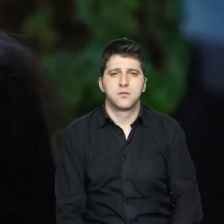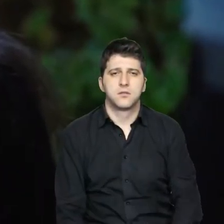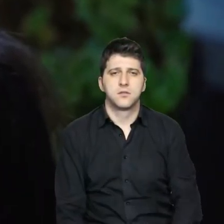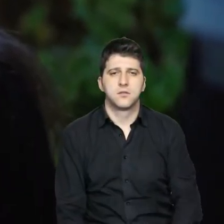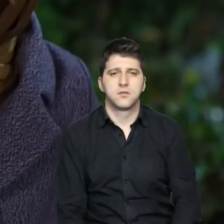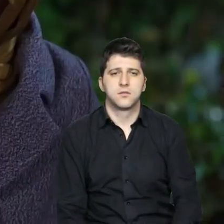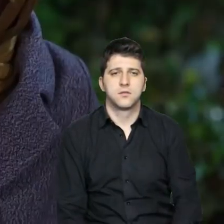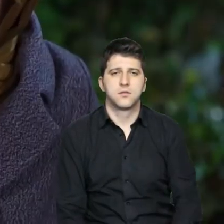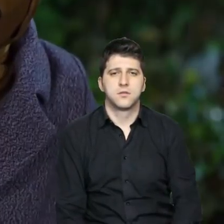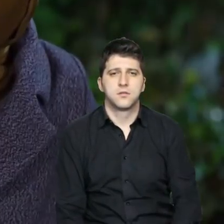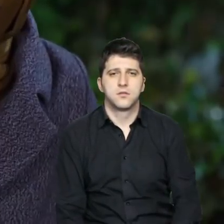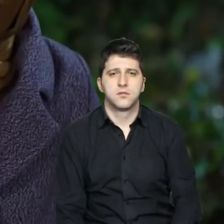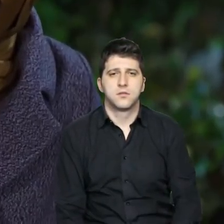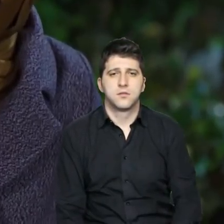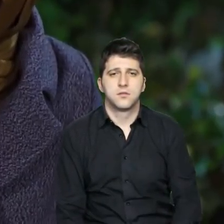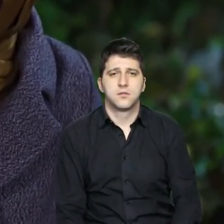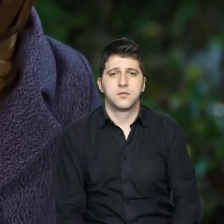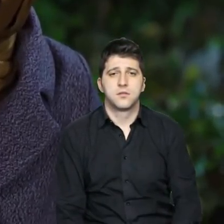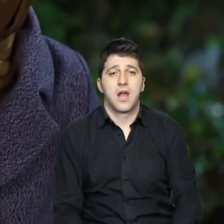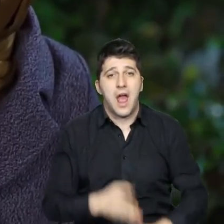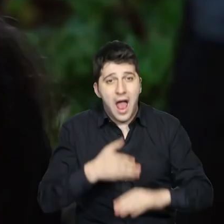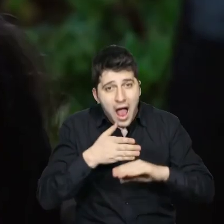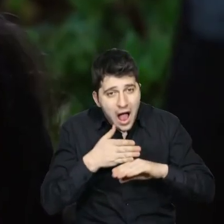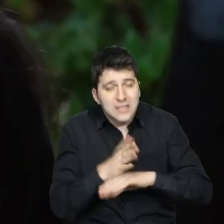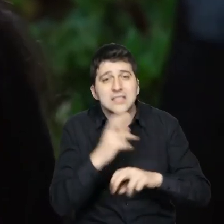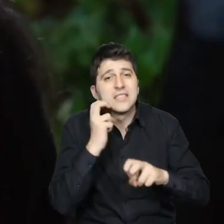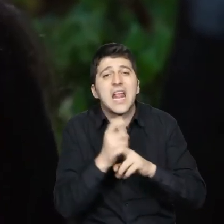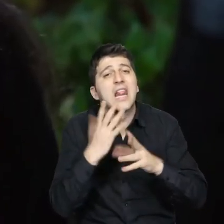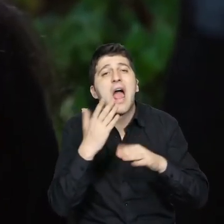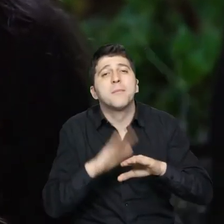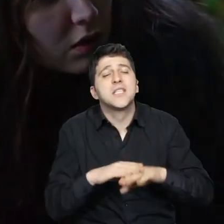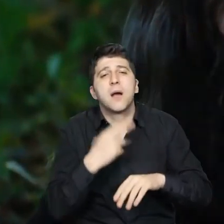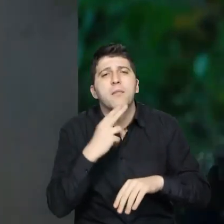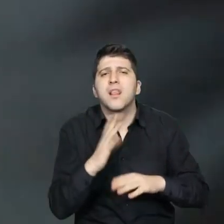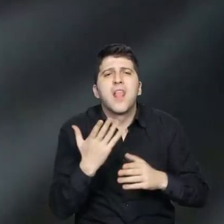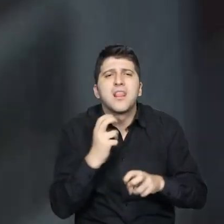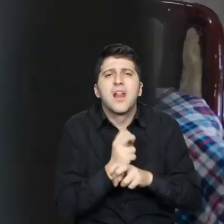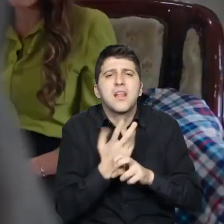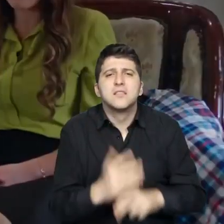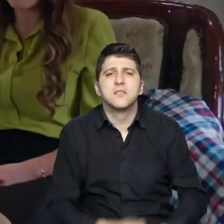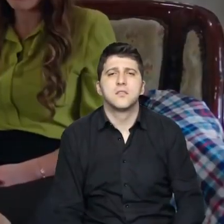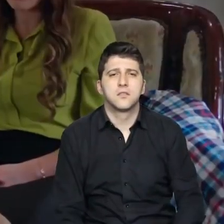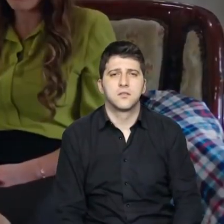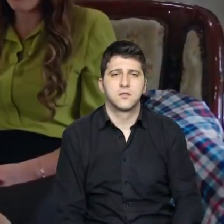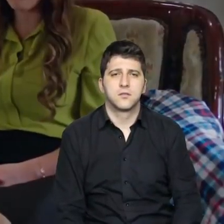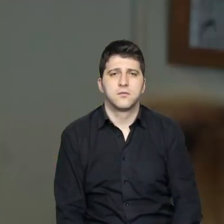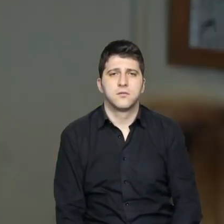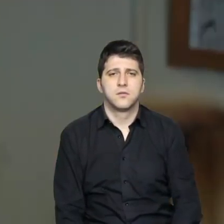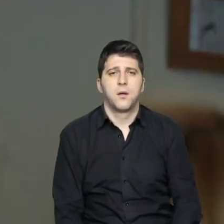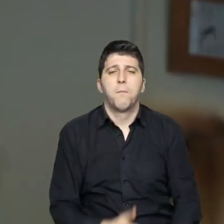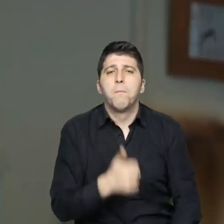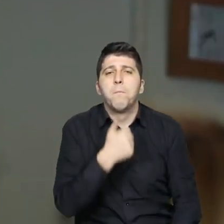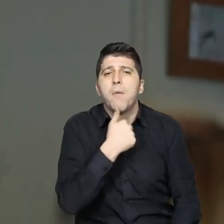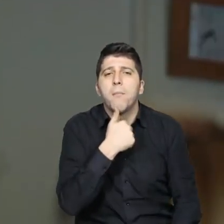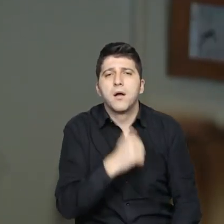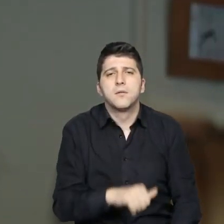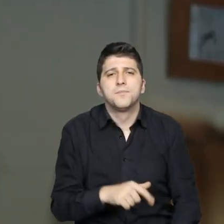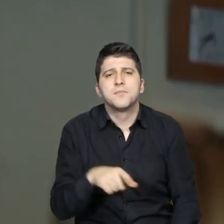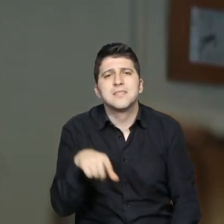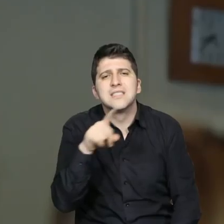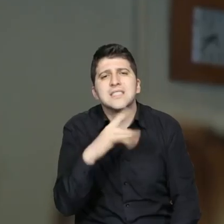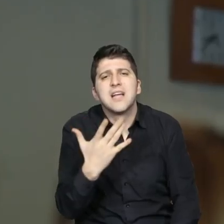gülümsüyor. Asıl tehlikeyi ne yapacağız peki abla? Neymiş kız o? İbrahim salonda dolanıyor. Baba. Ya siz ne